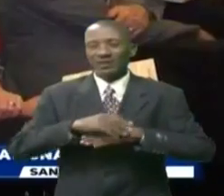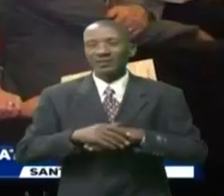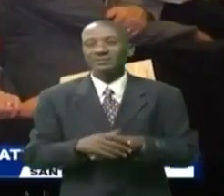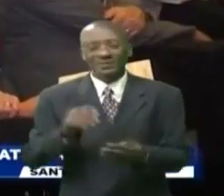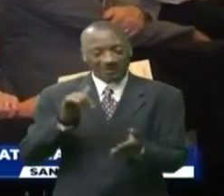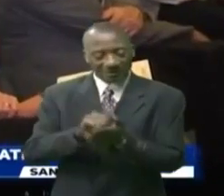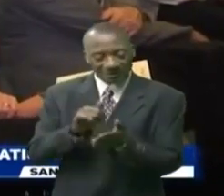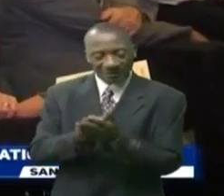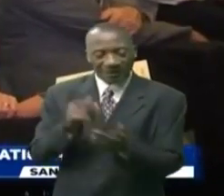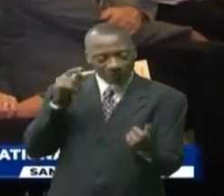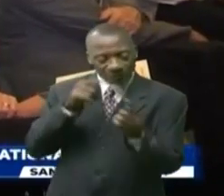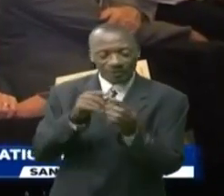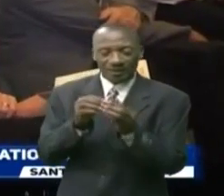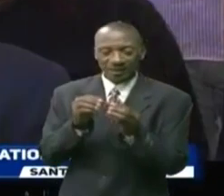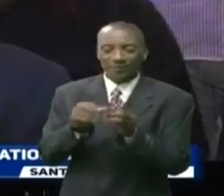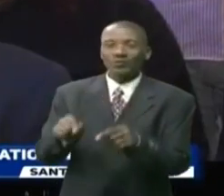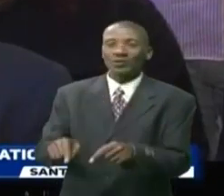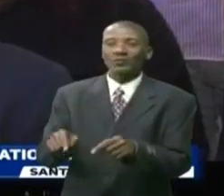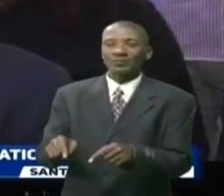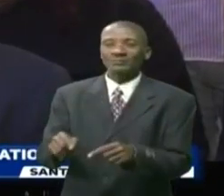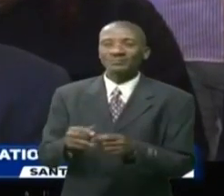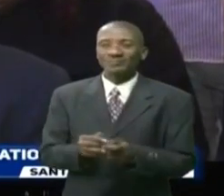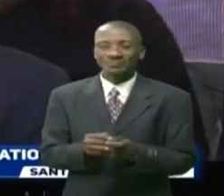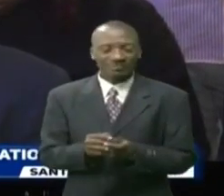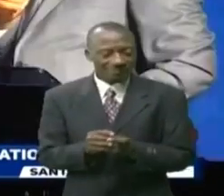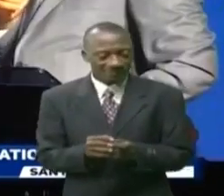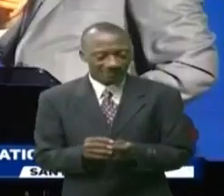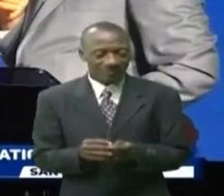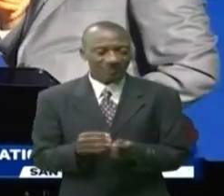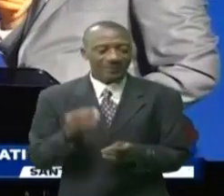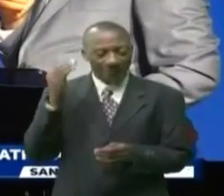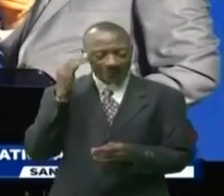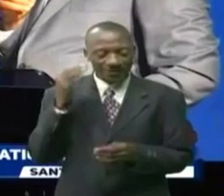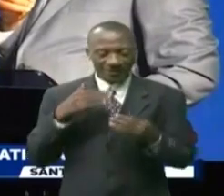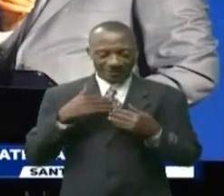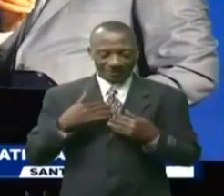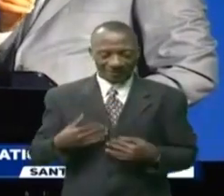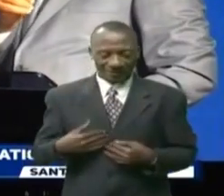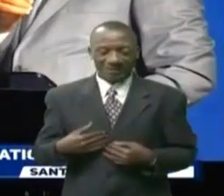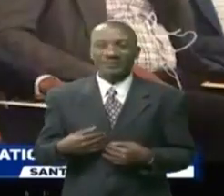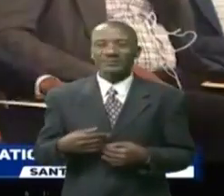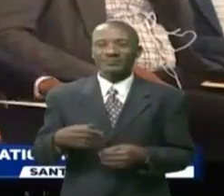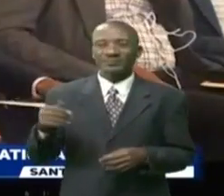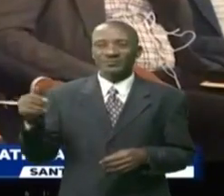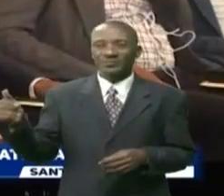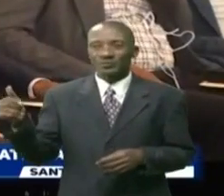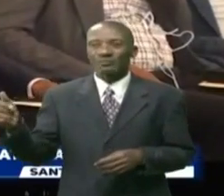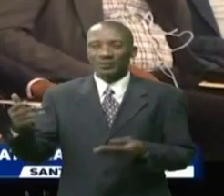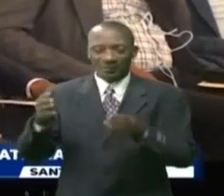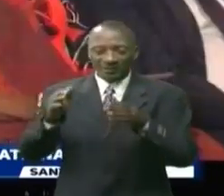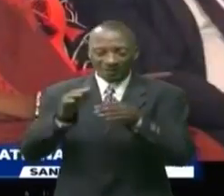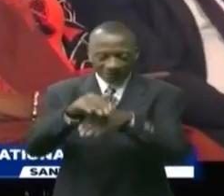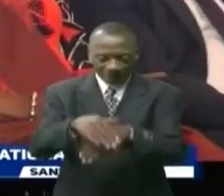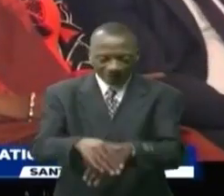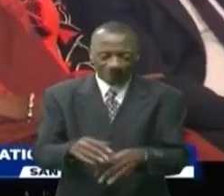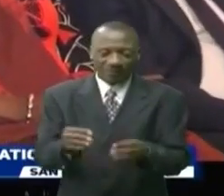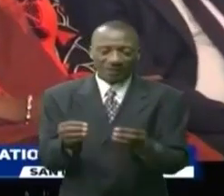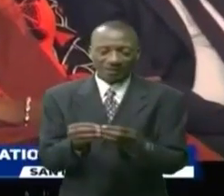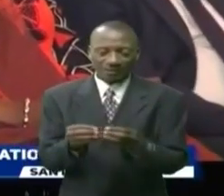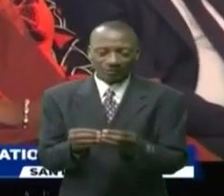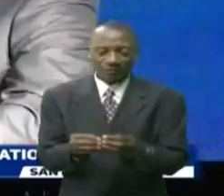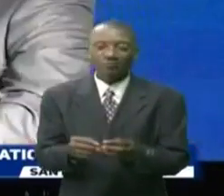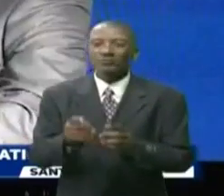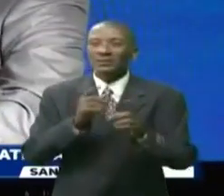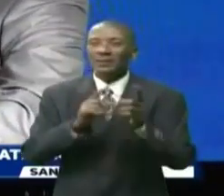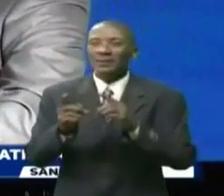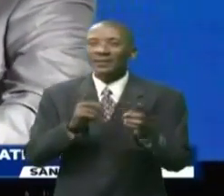Kazadi, cette cérémonie d'ouverture a permis au ministre de la Santé, Hygiène et Prévention de proposer des moyens de lutte contre la